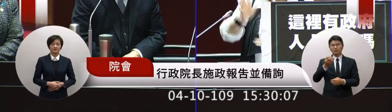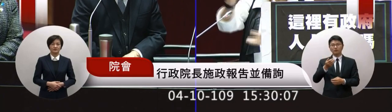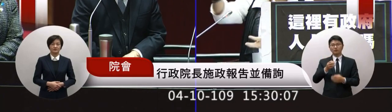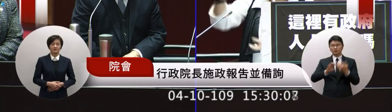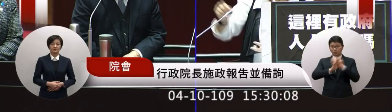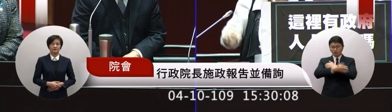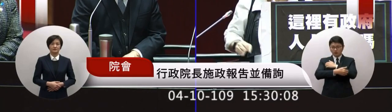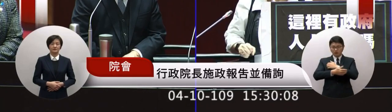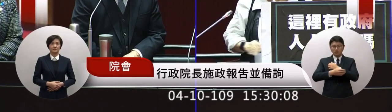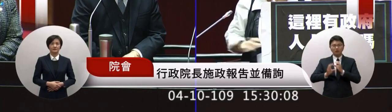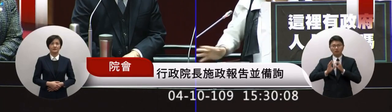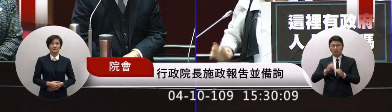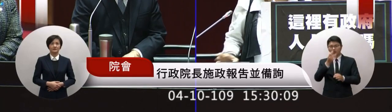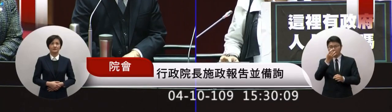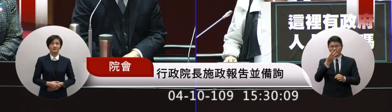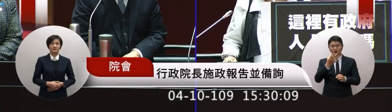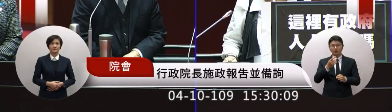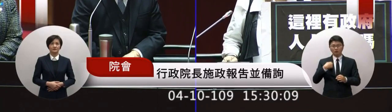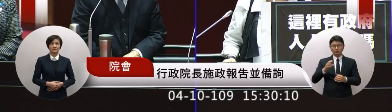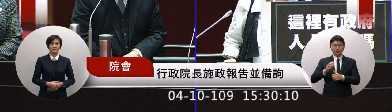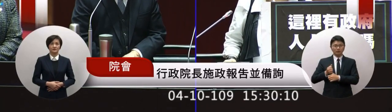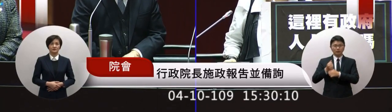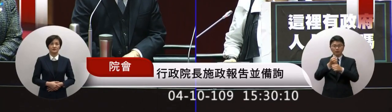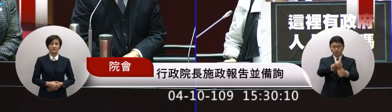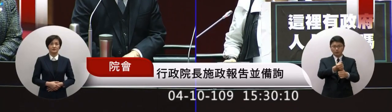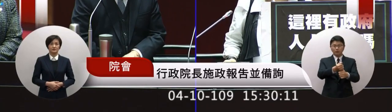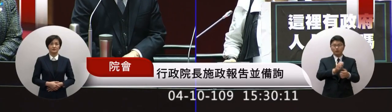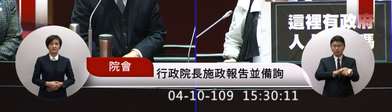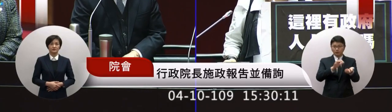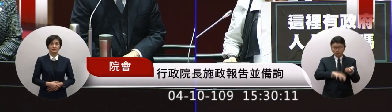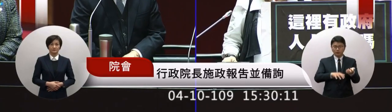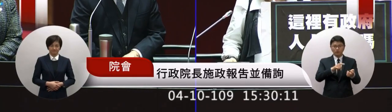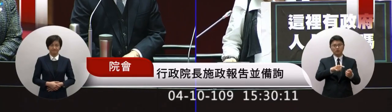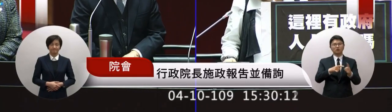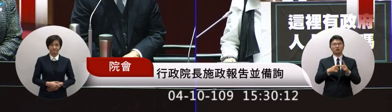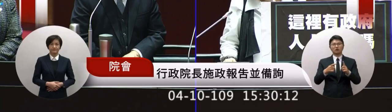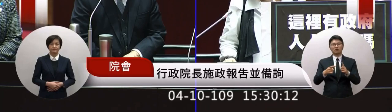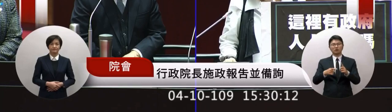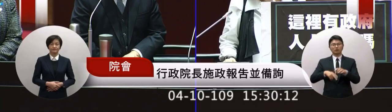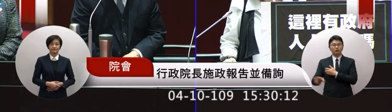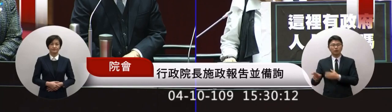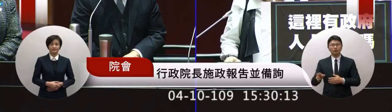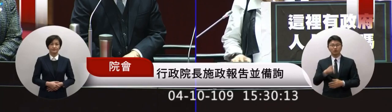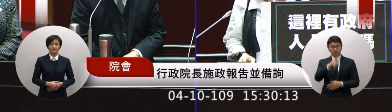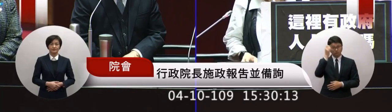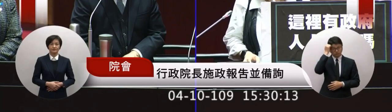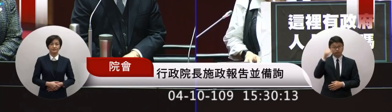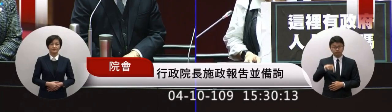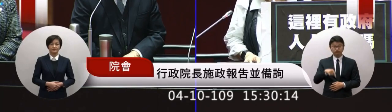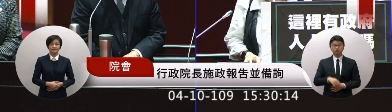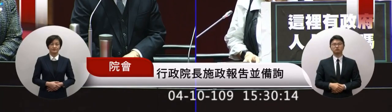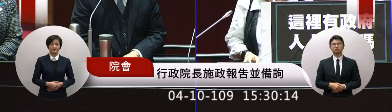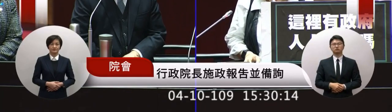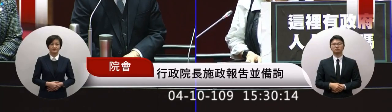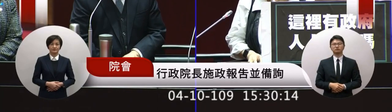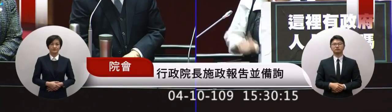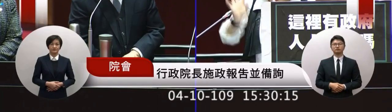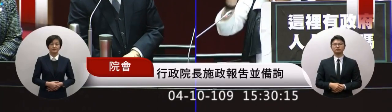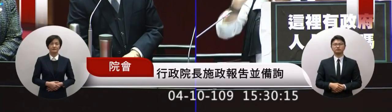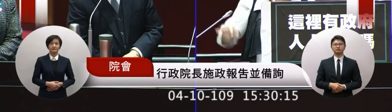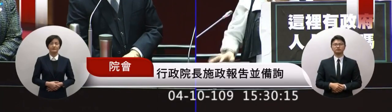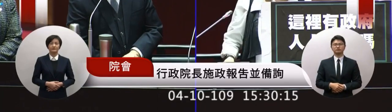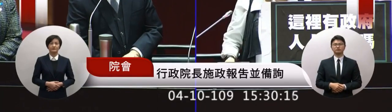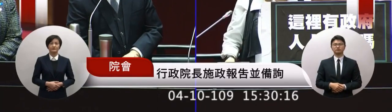把他送检的时候，他居然逃跑了。院长还记得吗？ 嗯， 是。我们来看看呢、哦，